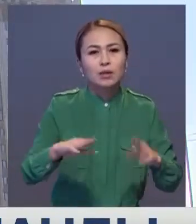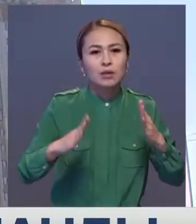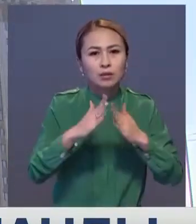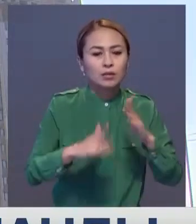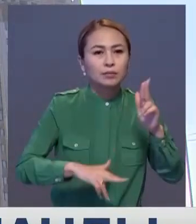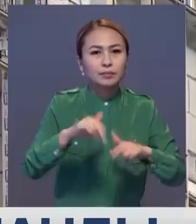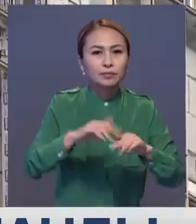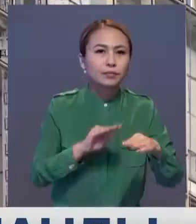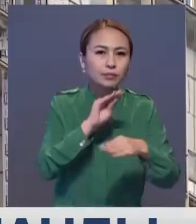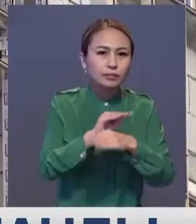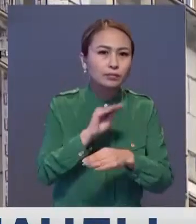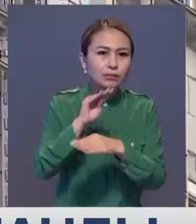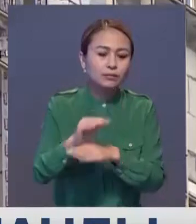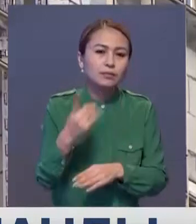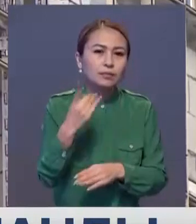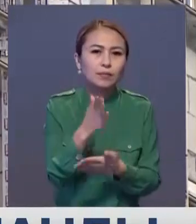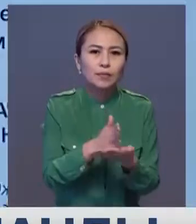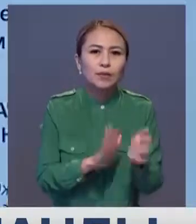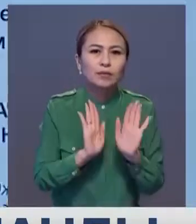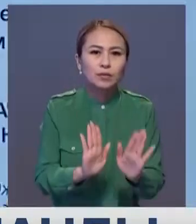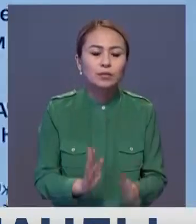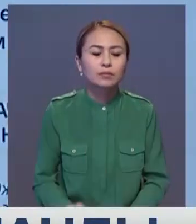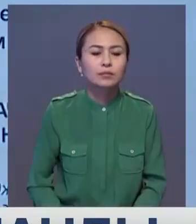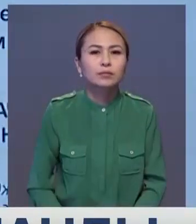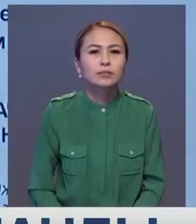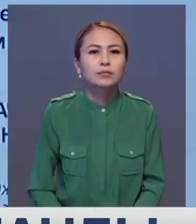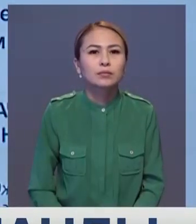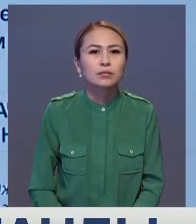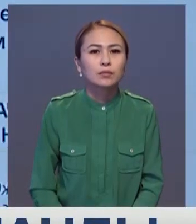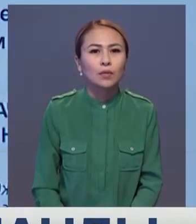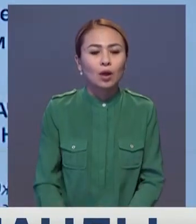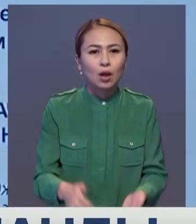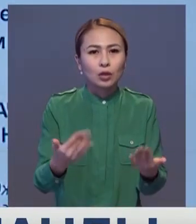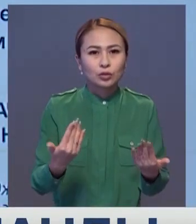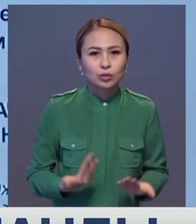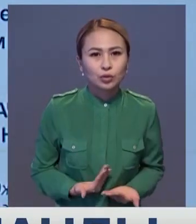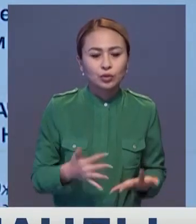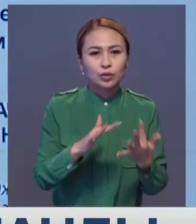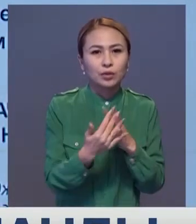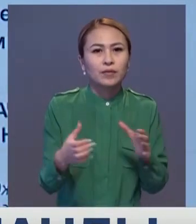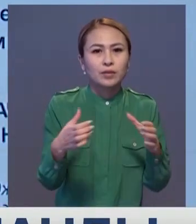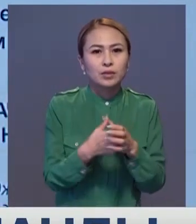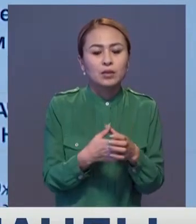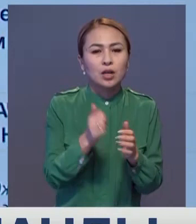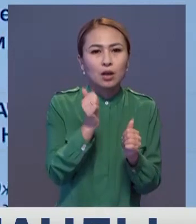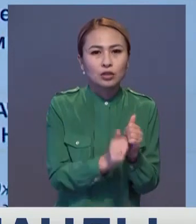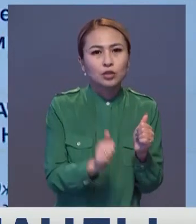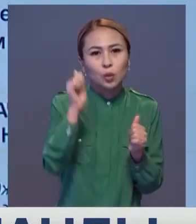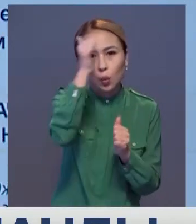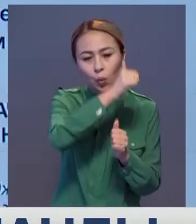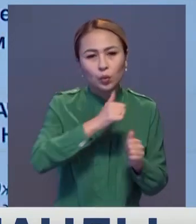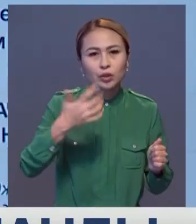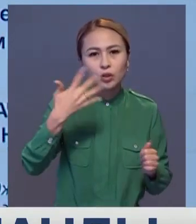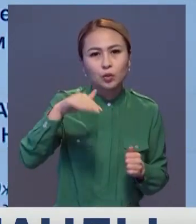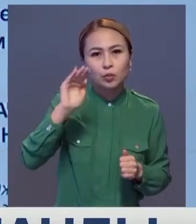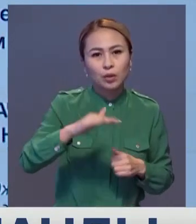жетілдірудегі қосымша шаралардың бір парасы ғана. Тұрғын үй алуға кезекте тұрған азаматтардың саны жыл сайын 50